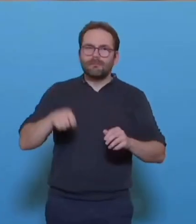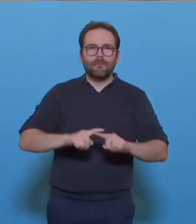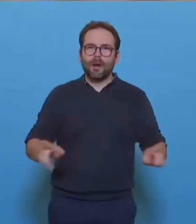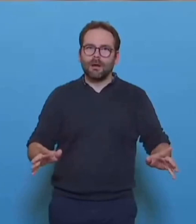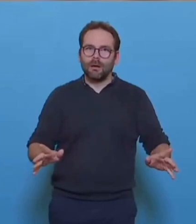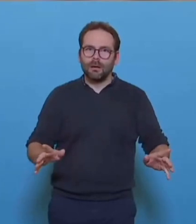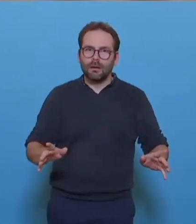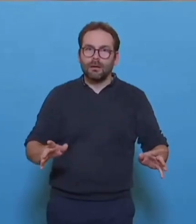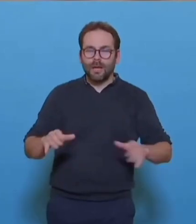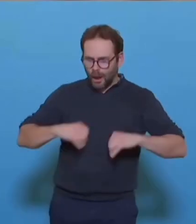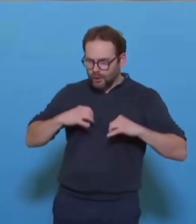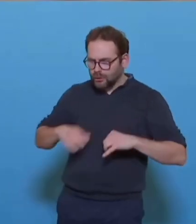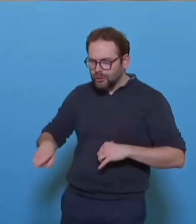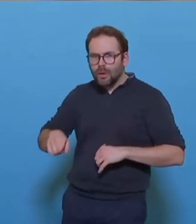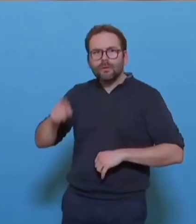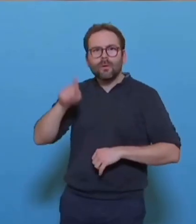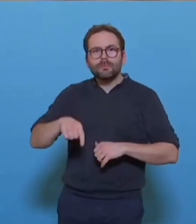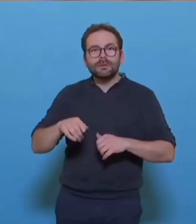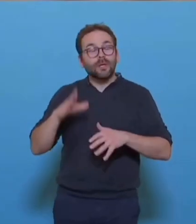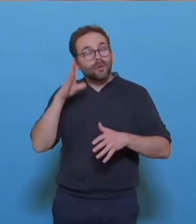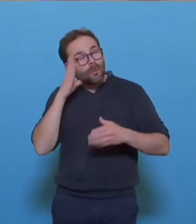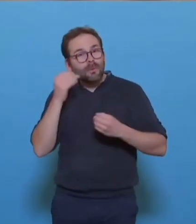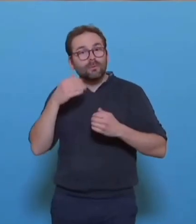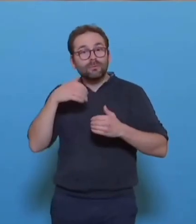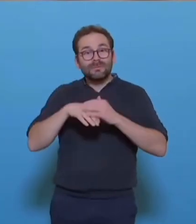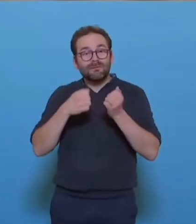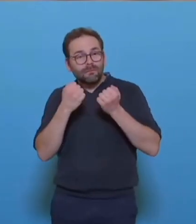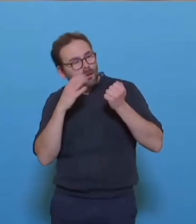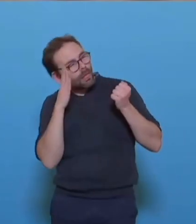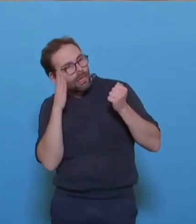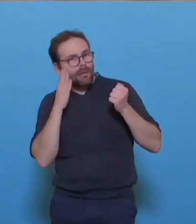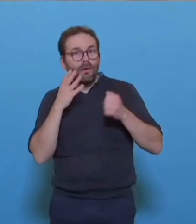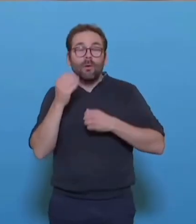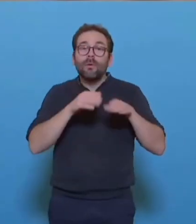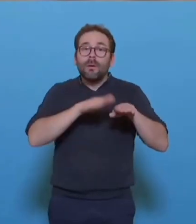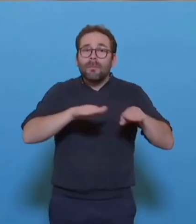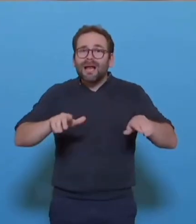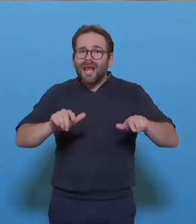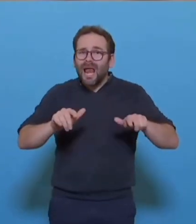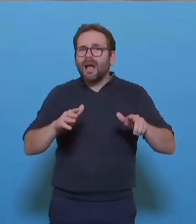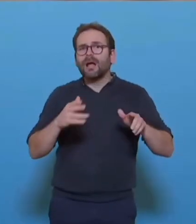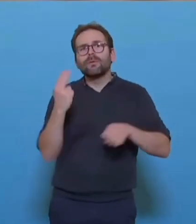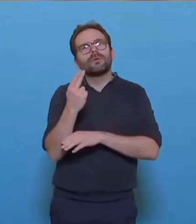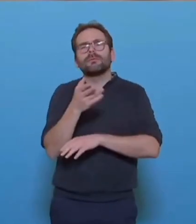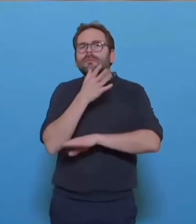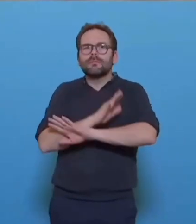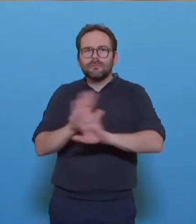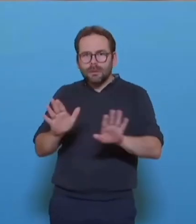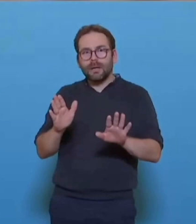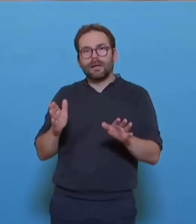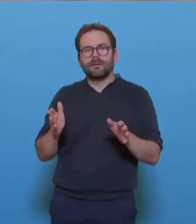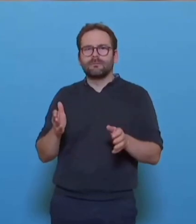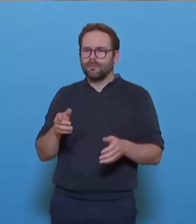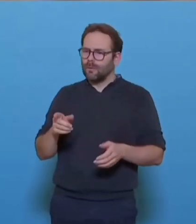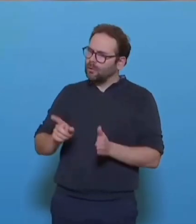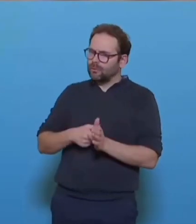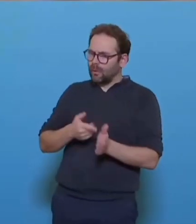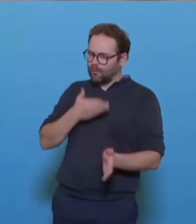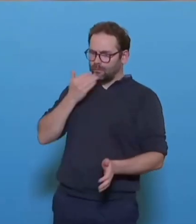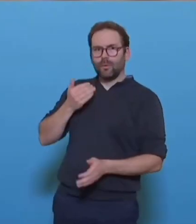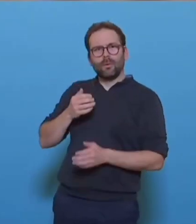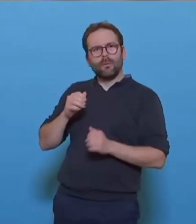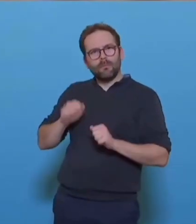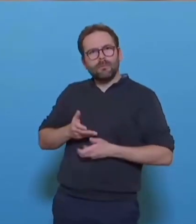jeunes ne devraient pas avoir à dormir dans leur voiture sur les parkings de leur université. Ils méritent mieux, nous leur devons